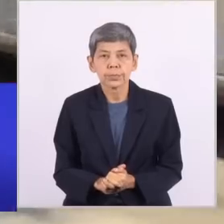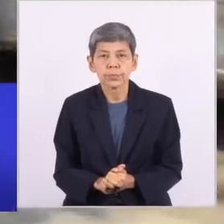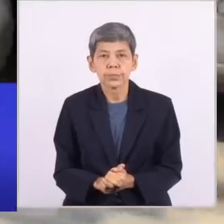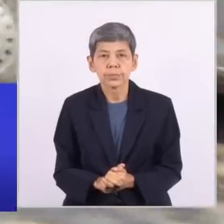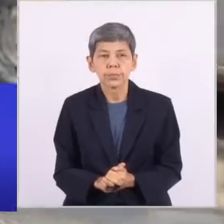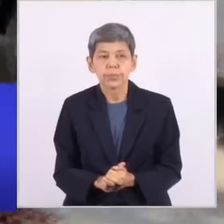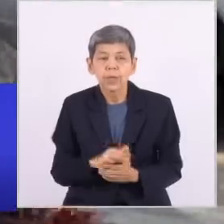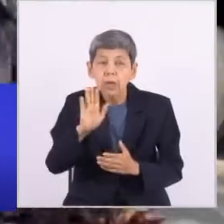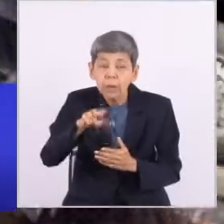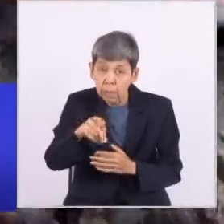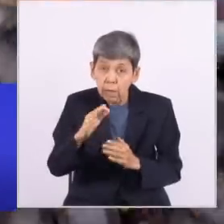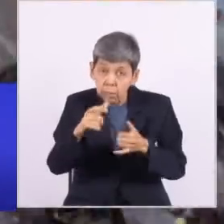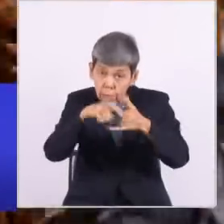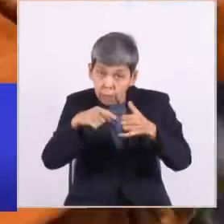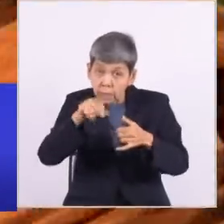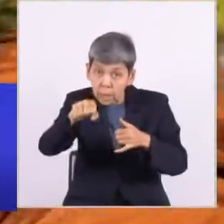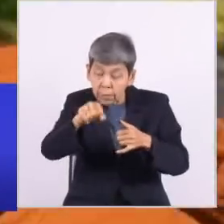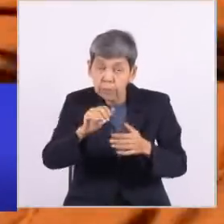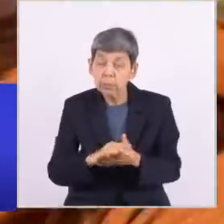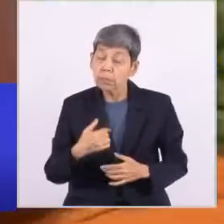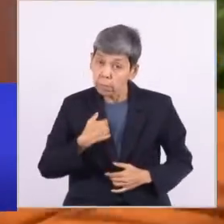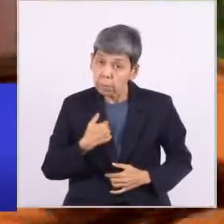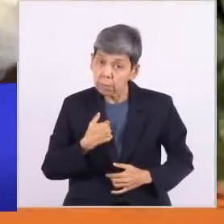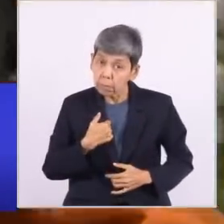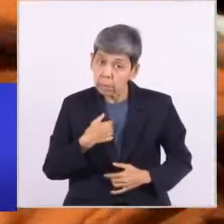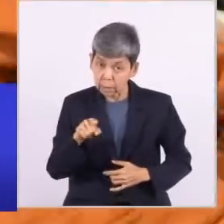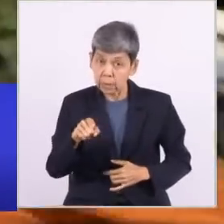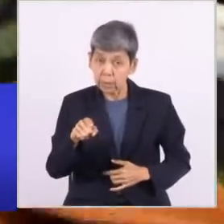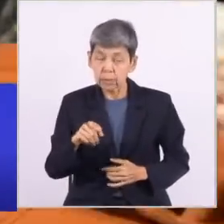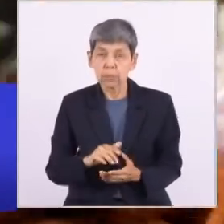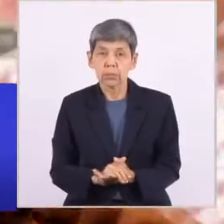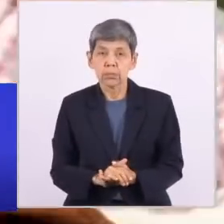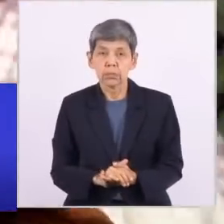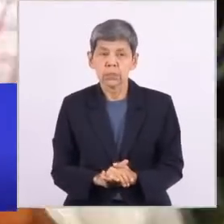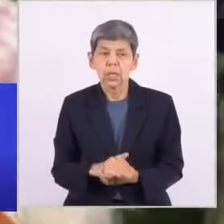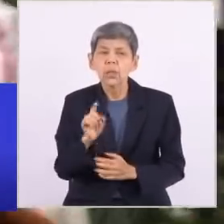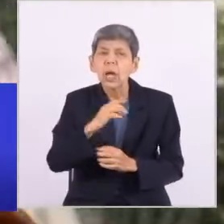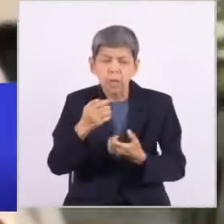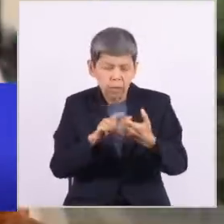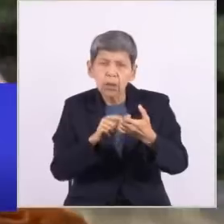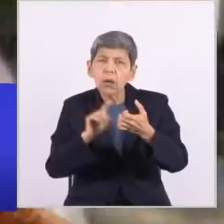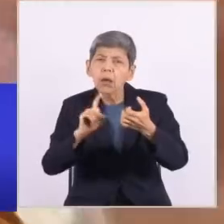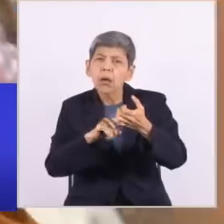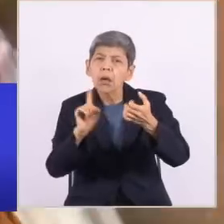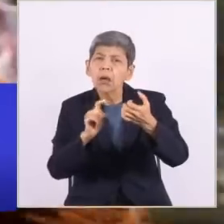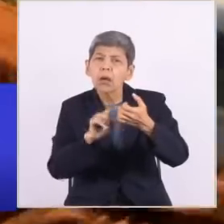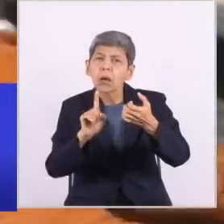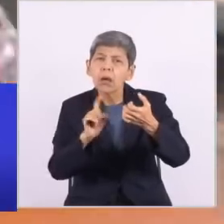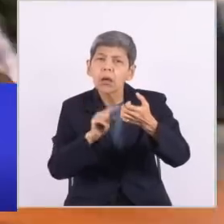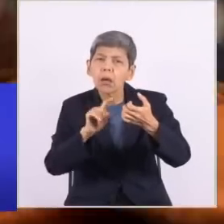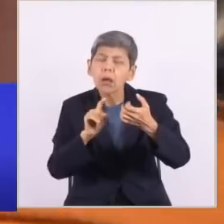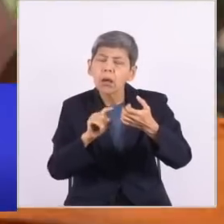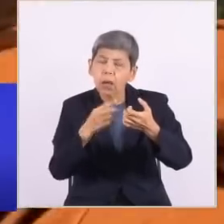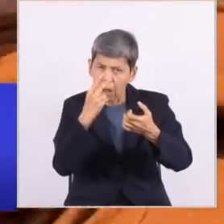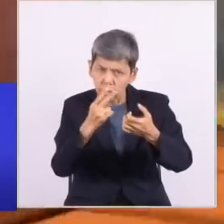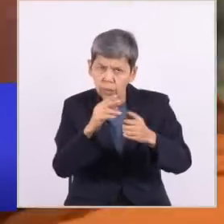พระอาจารย์ครับเบื้องต้นใช่พระอาจารย์ไหมครับใช่พระอาจารย์ไหมครับในคลิป อยู่ไหนคลิปไหน ไอคลิปที่ตัวครับที่